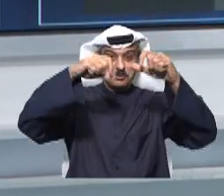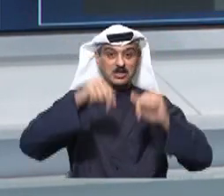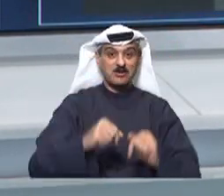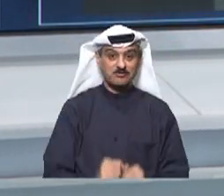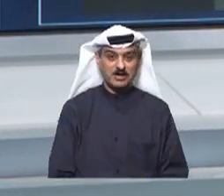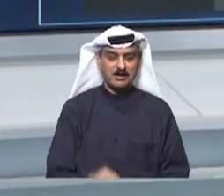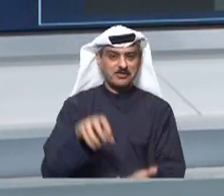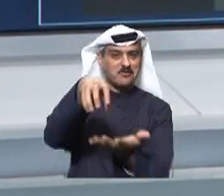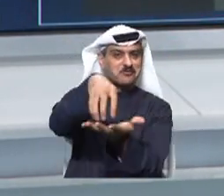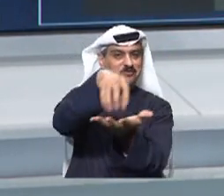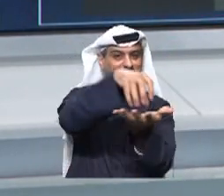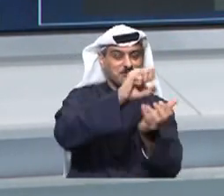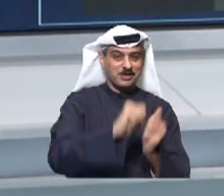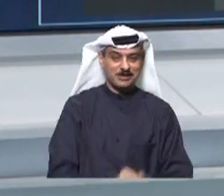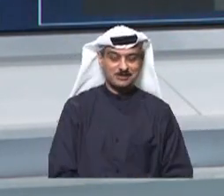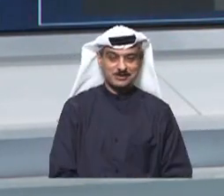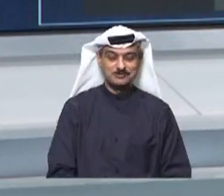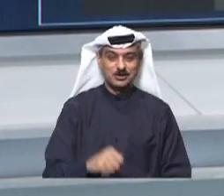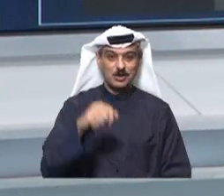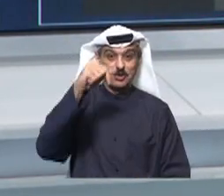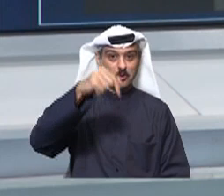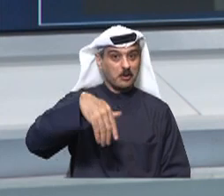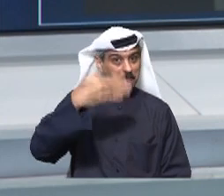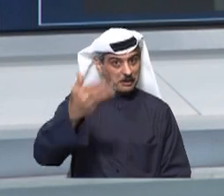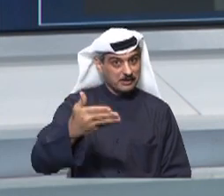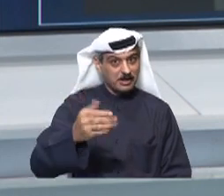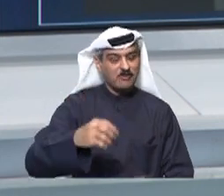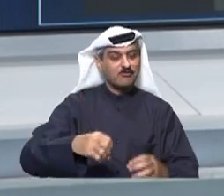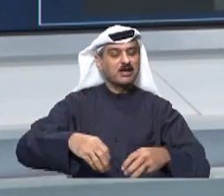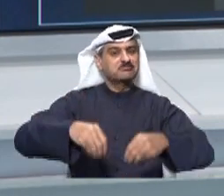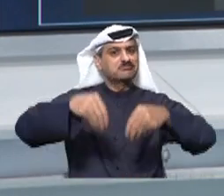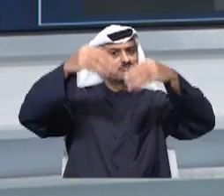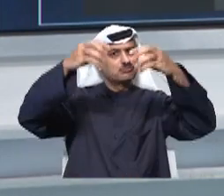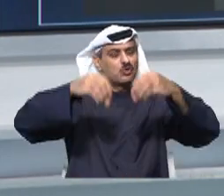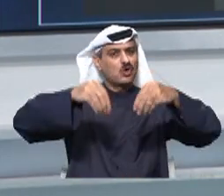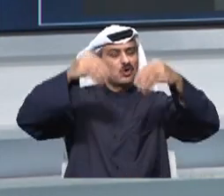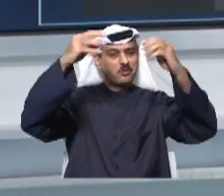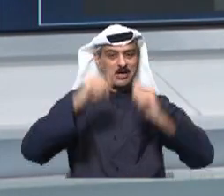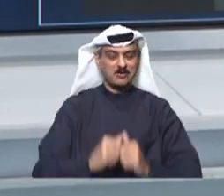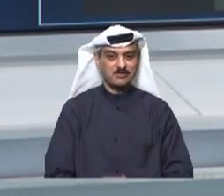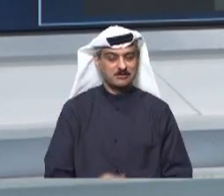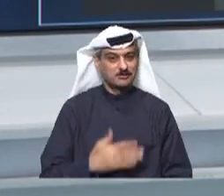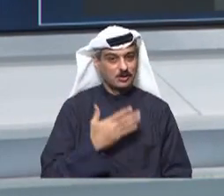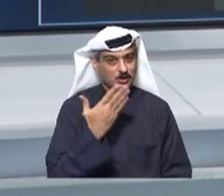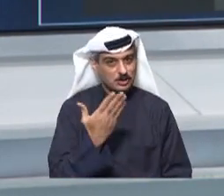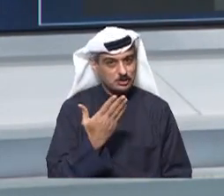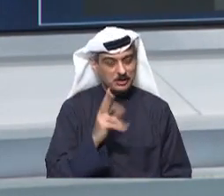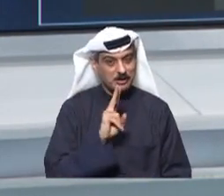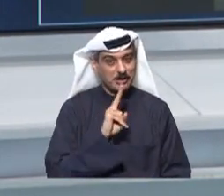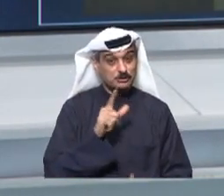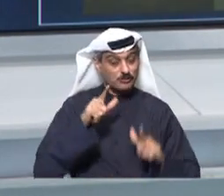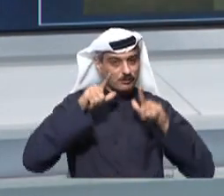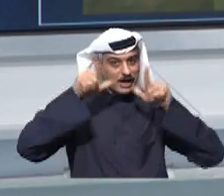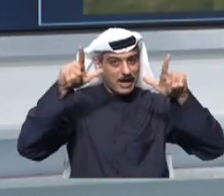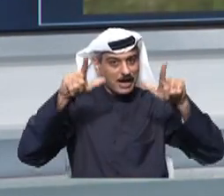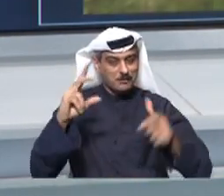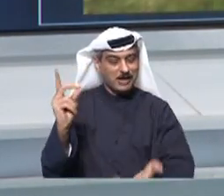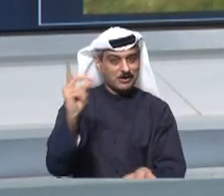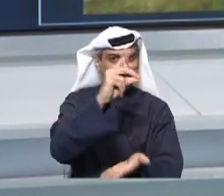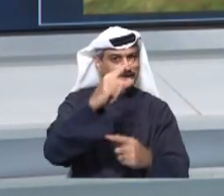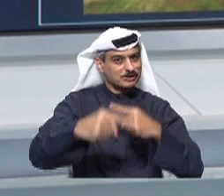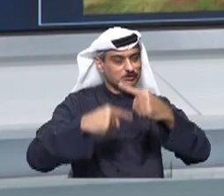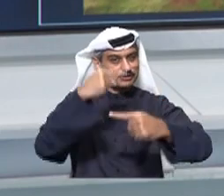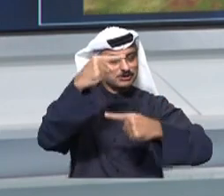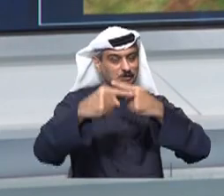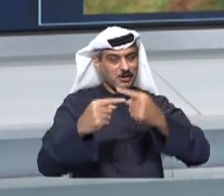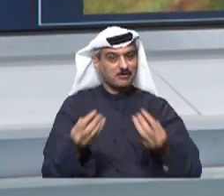بعض المناطق، وأيضا بعدها راح يكون غبار مثار، لكن نتمنى منكم لكم متابعة نشراتنا الجوية باستمرار،